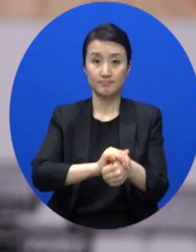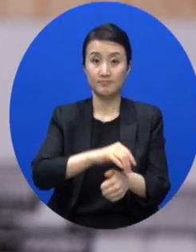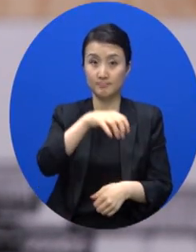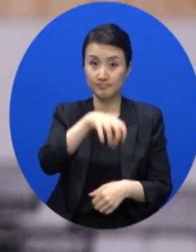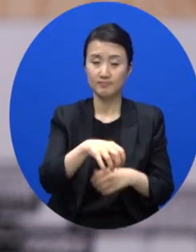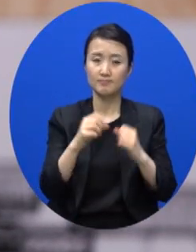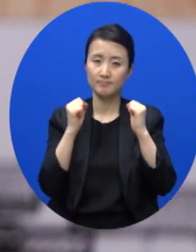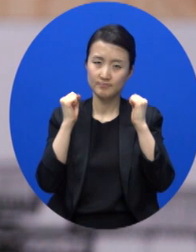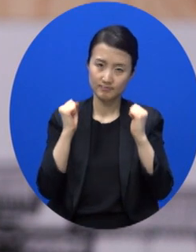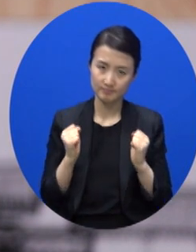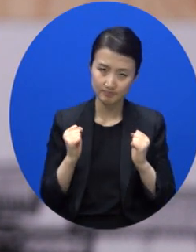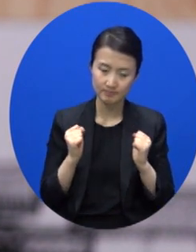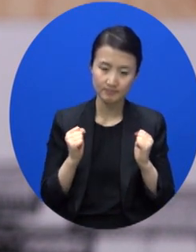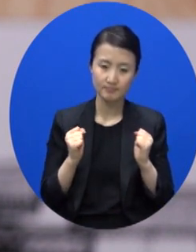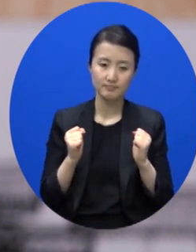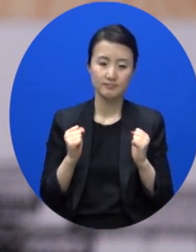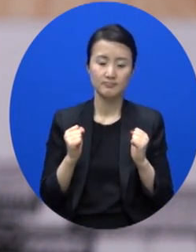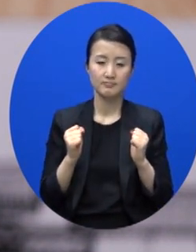경주에서 정착을 해서